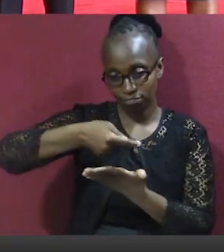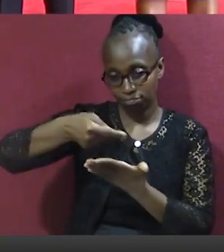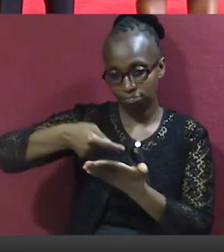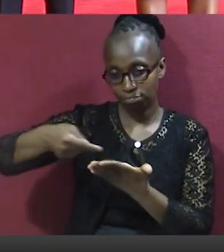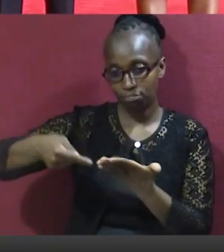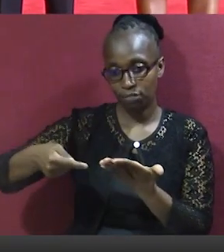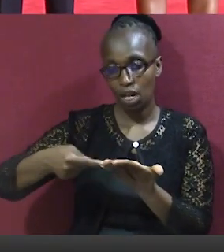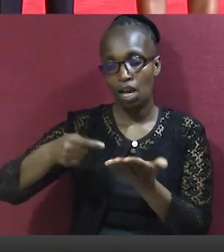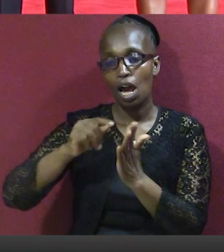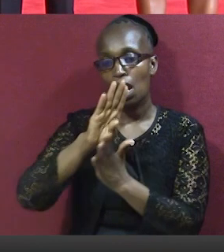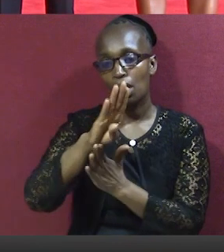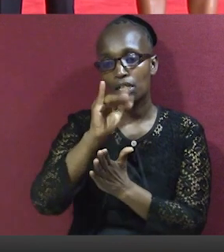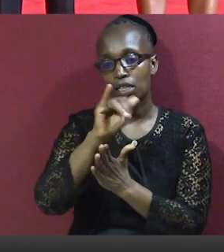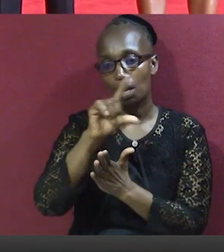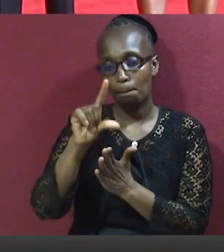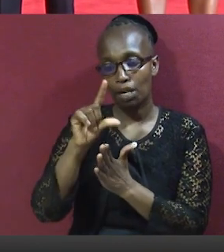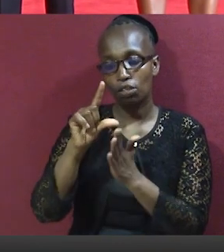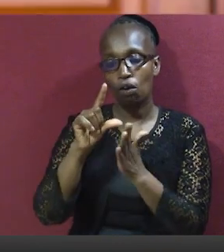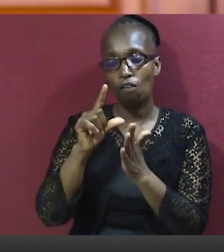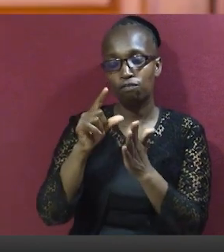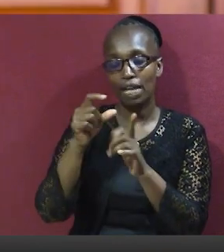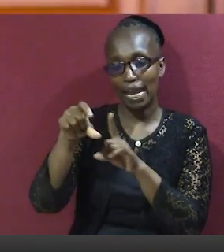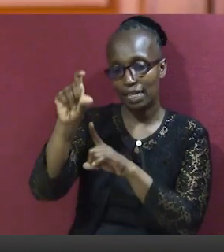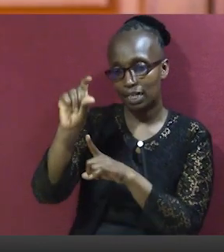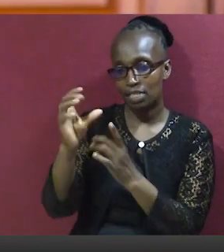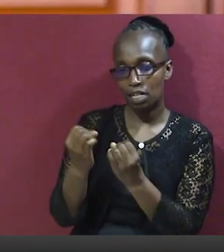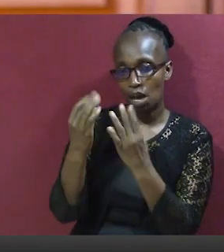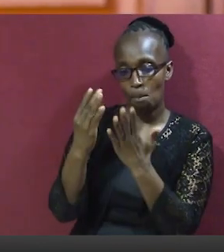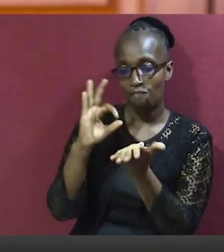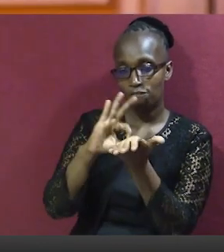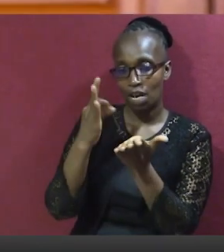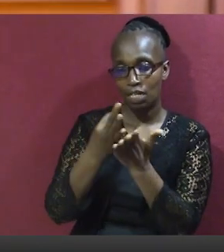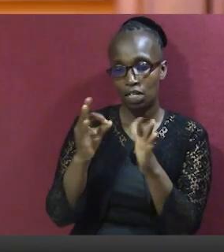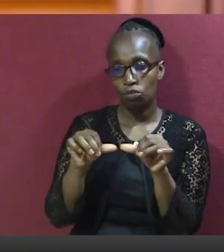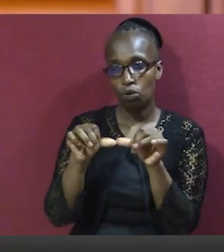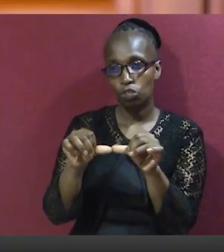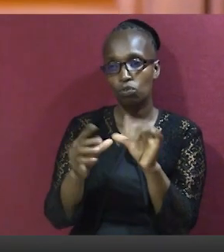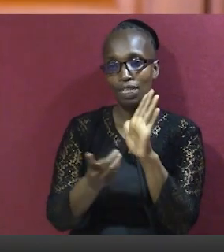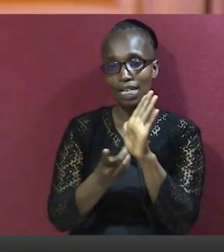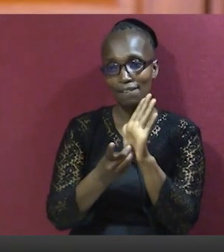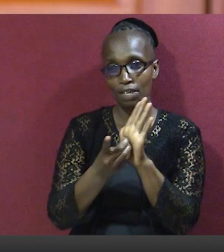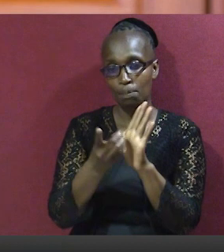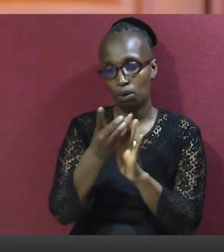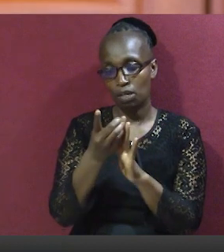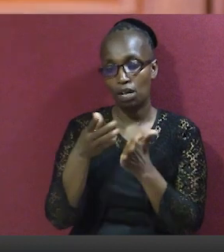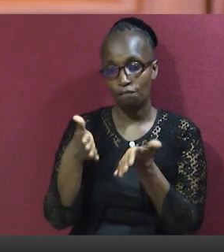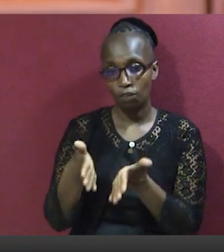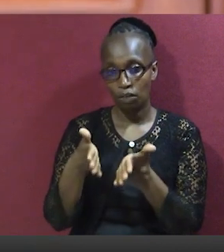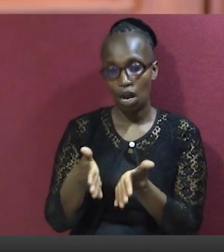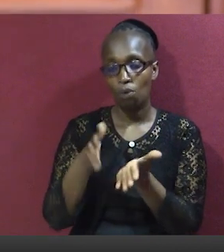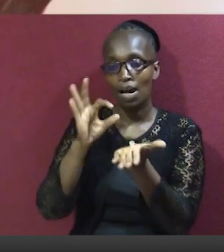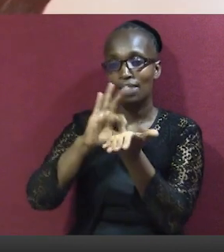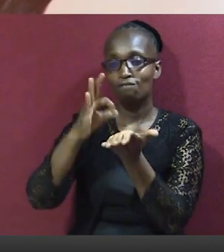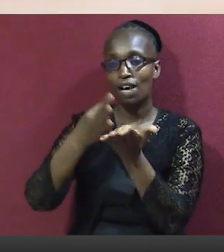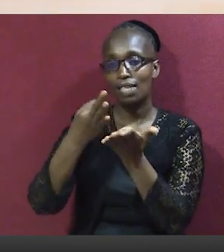Rais William Ruto leo hii ametia saini mswada wa kuongeza ufadhili kwa kaunti zote nchini ili kufanikisha maendeleo yao ya kila